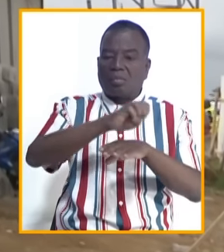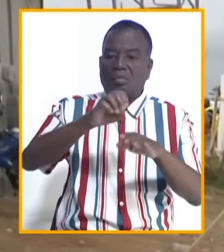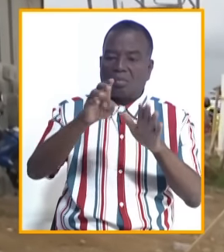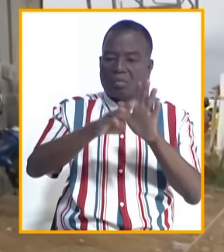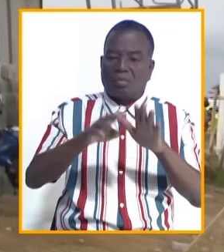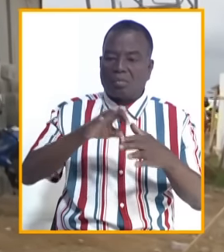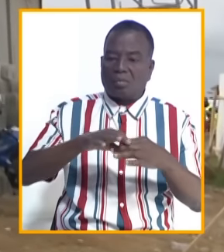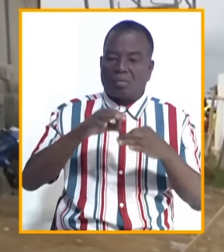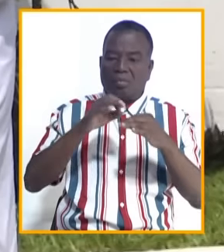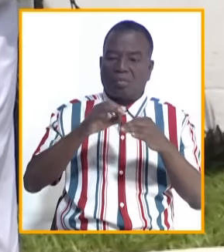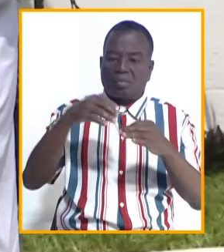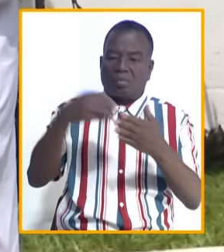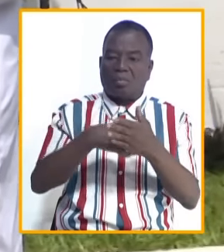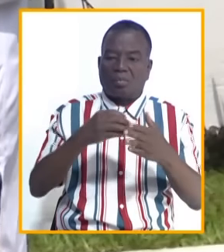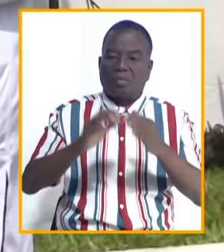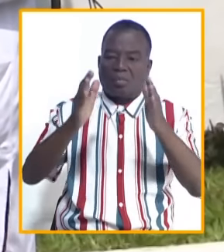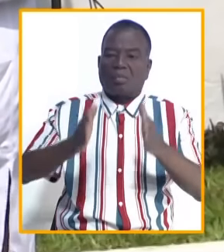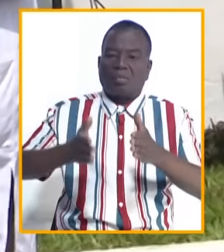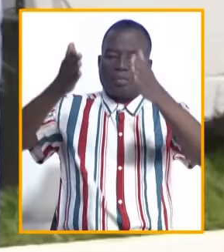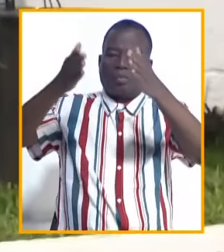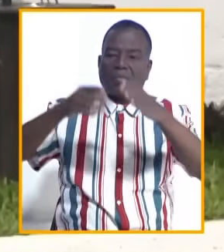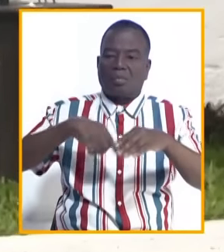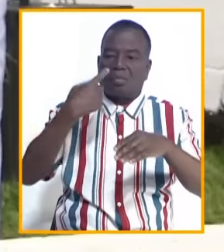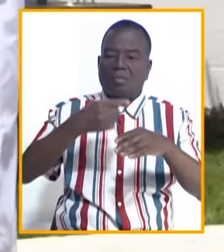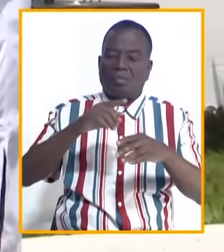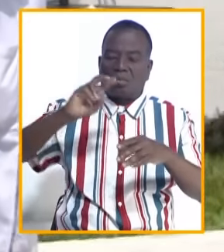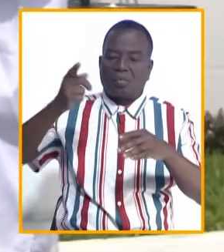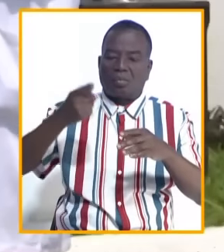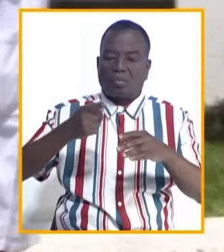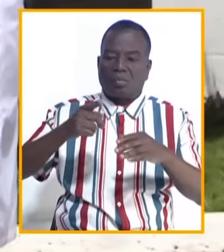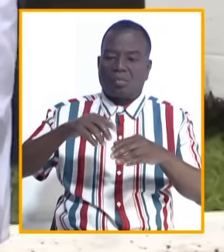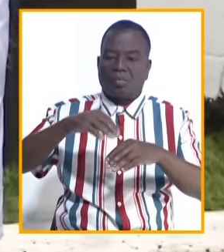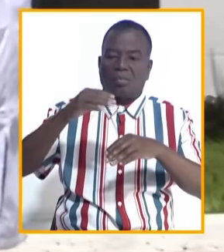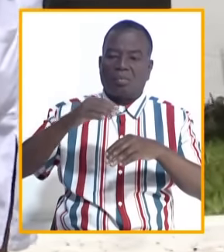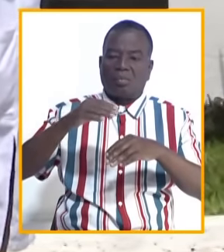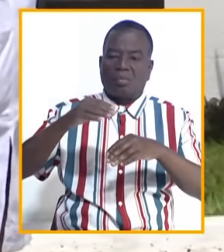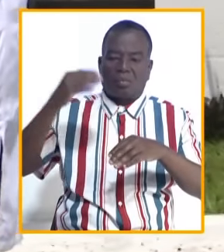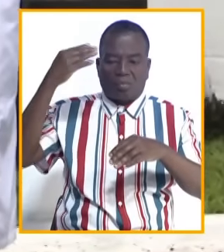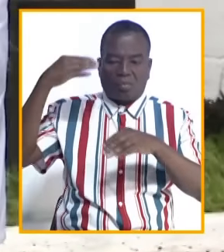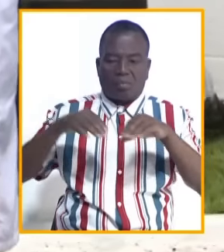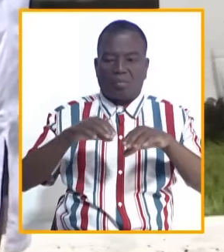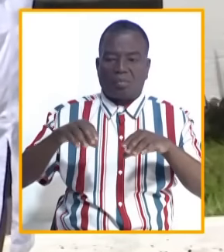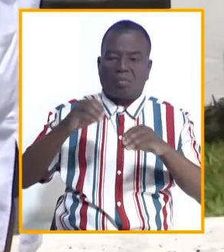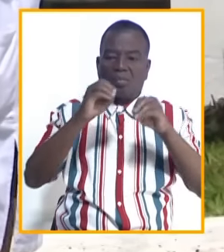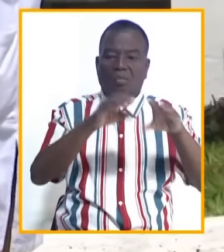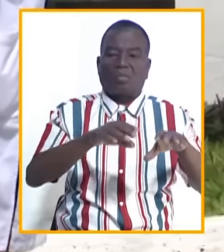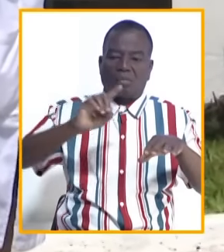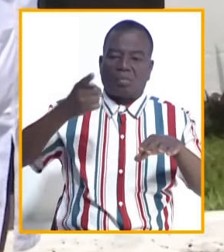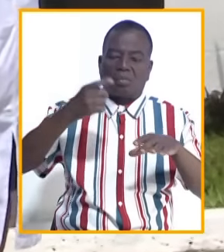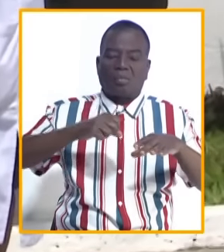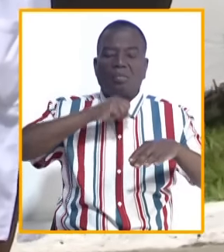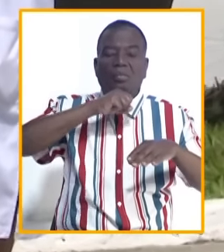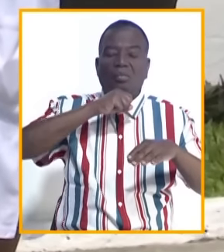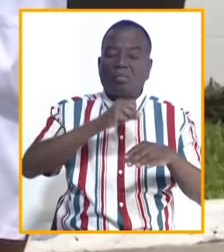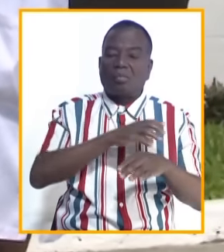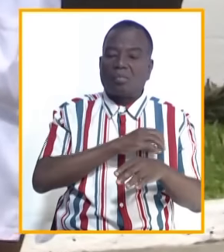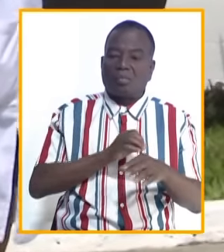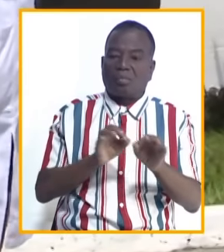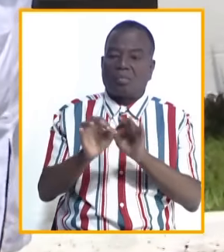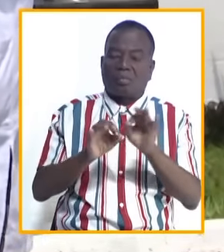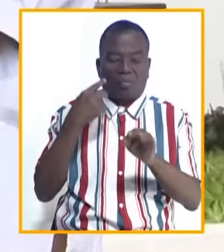et de nouveaux bâtiments dont le Premier ministre procède ici à la pose de la première pierre. Ainsi se traduit la vision du